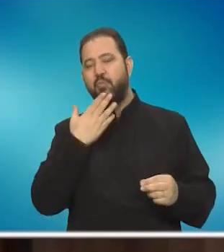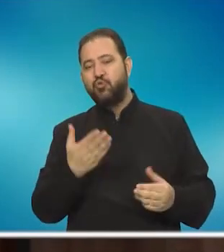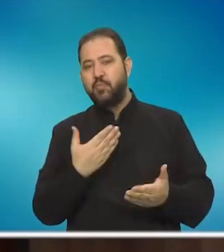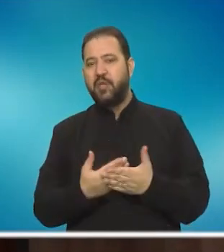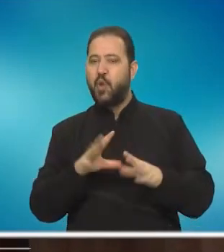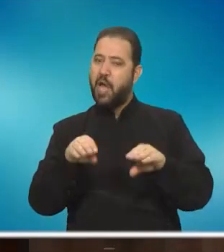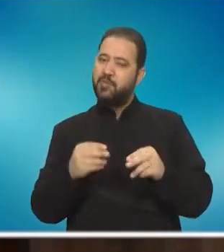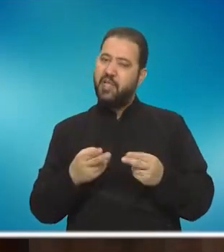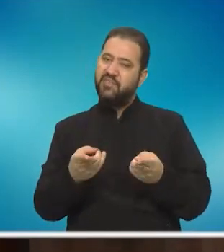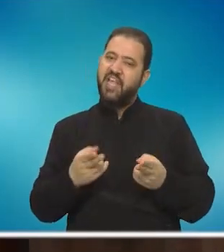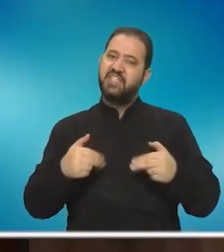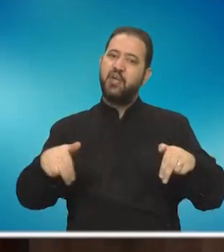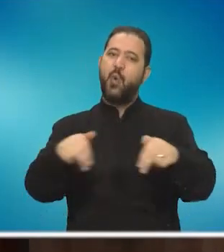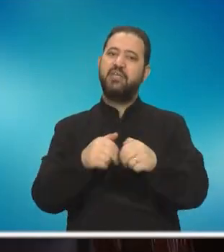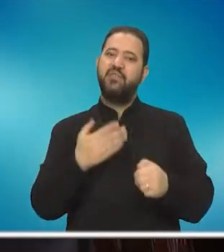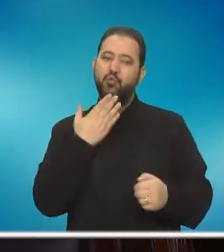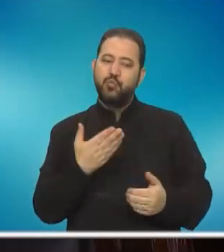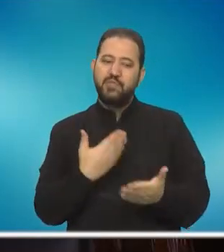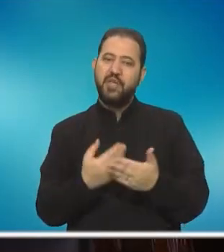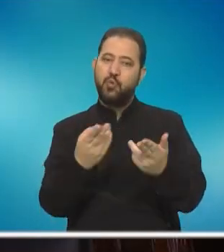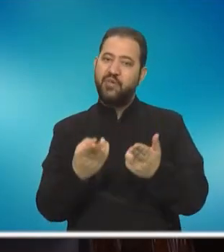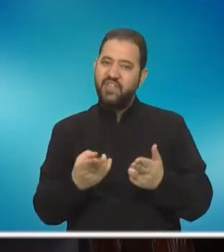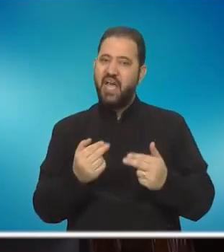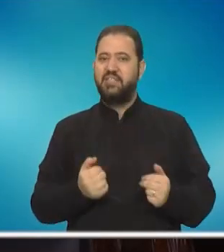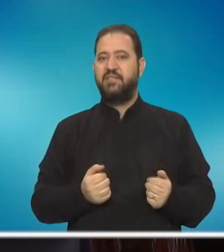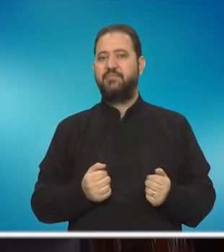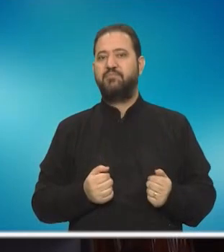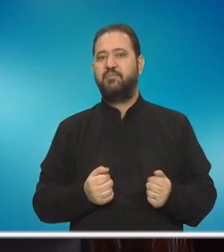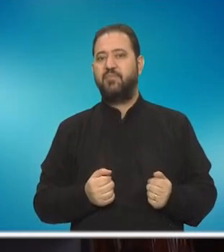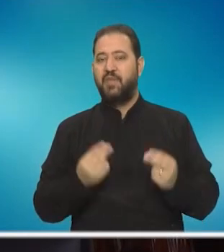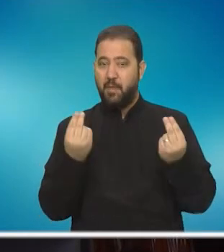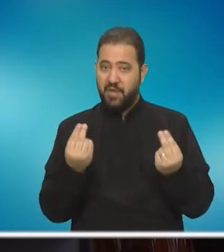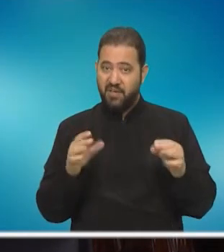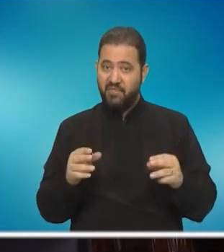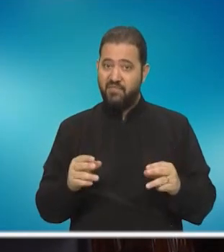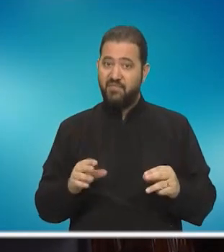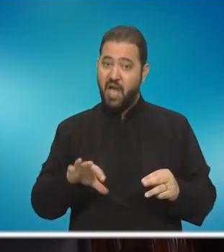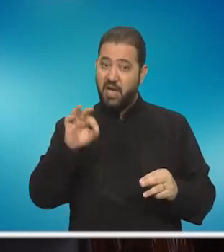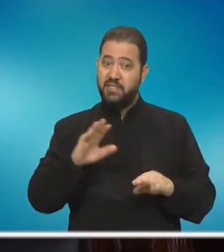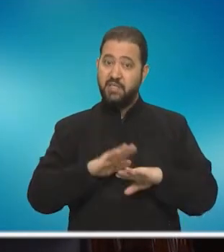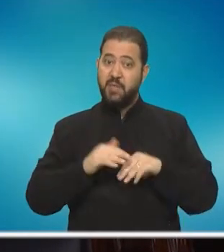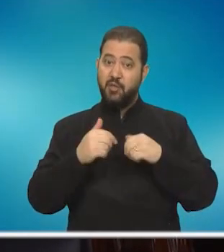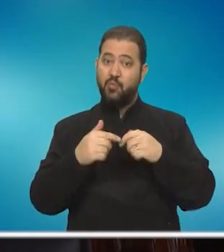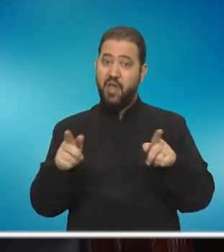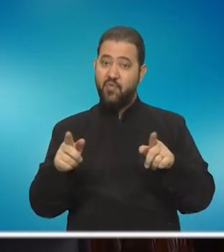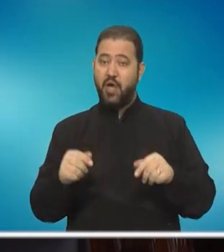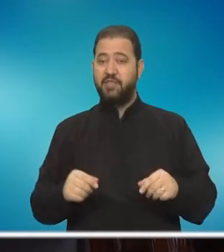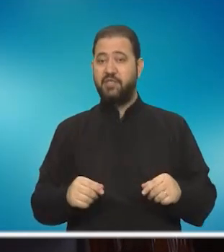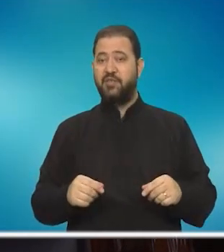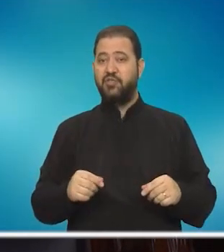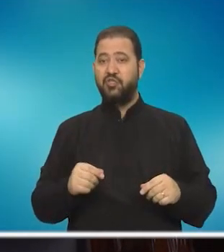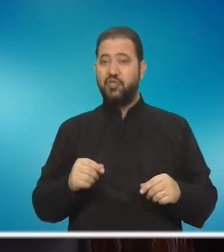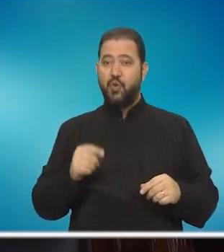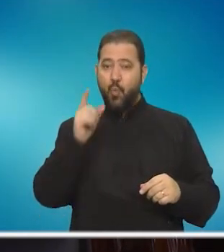și vă mulțumim că ați acceptat invitația noastră. Vă mulțumesc pentru invitație și bine v-am regăsit pe dumneavoastră și fidelii